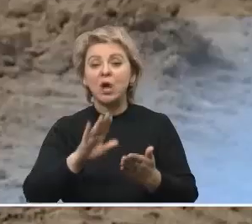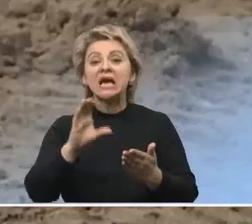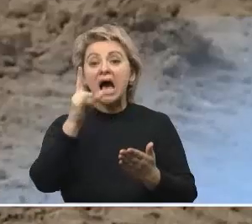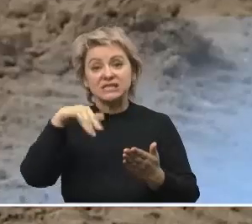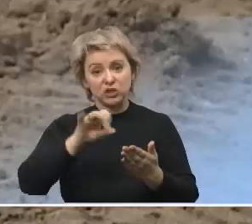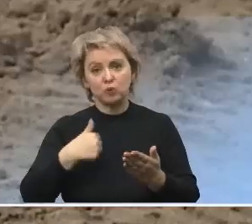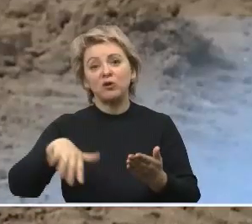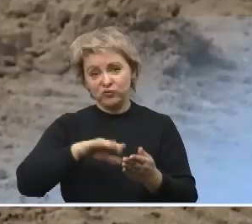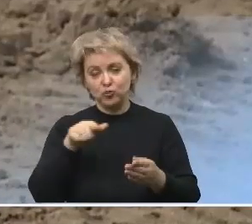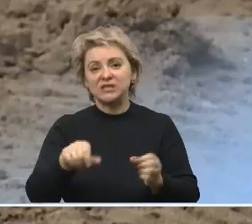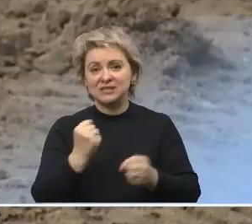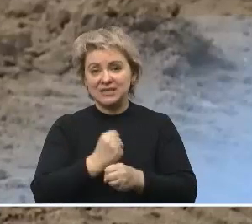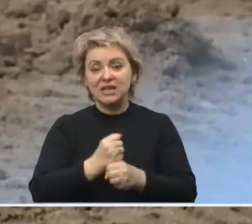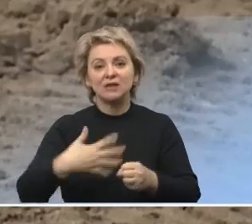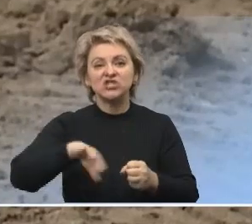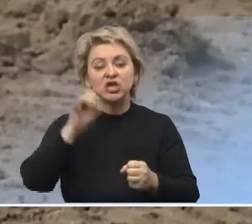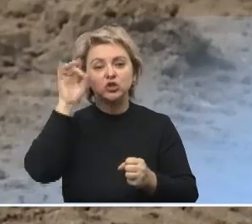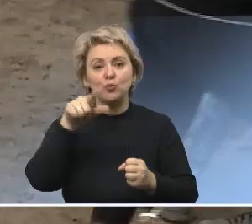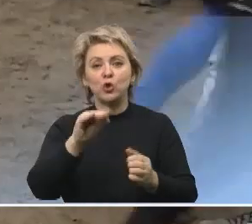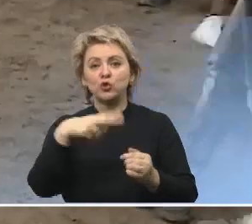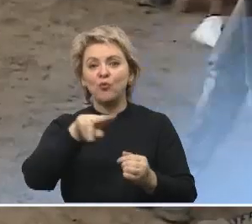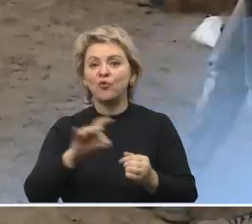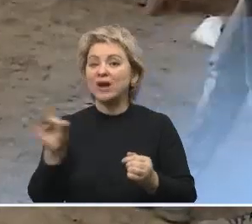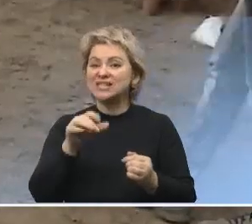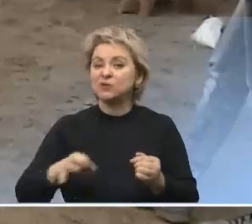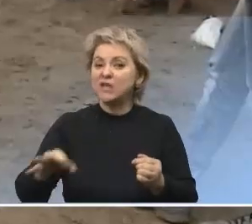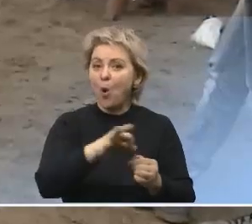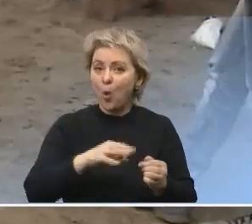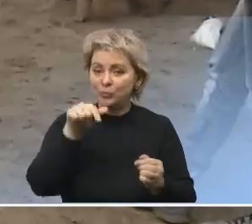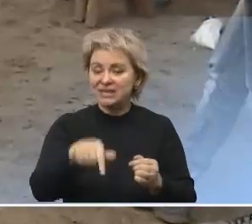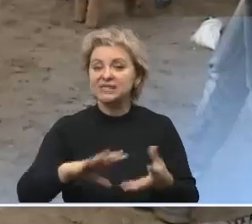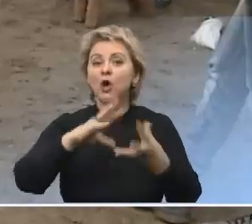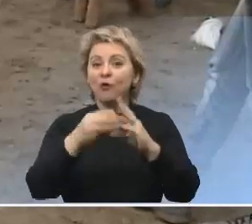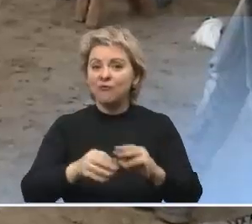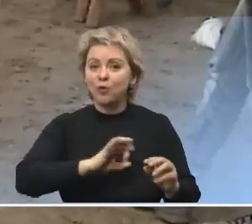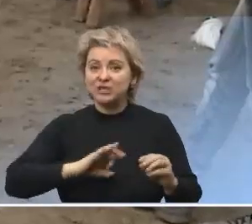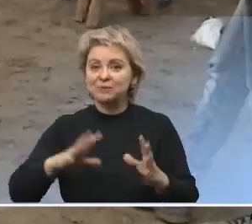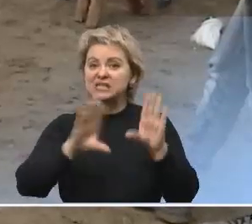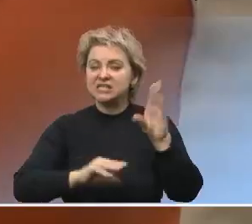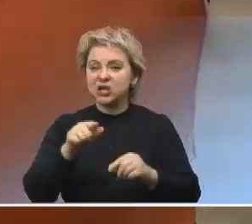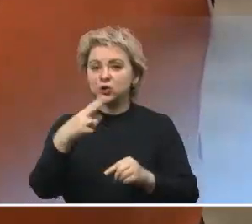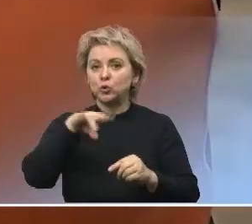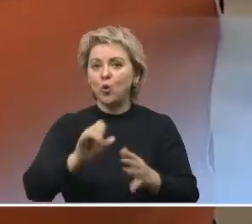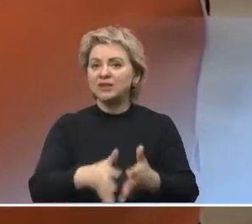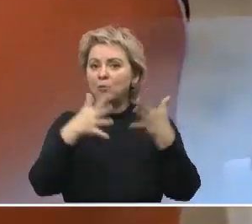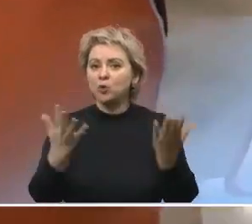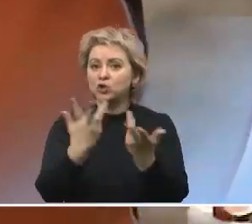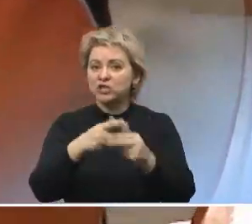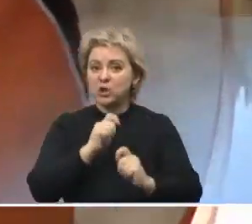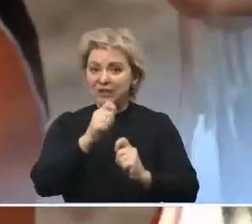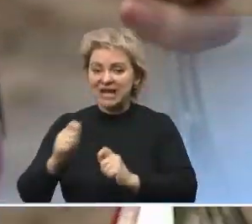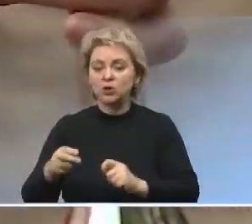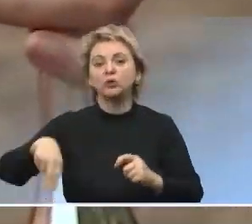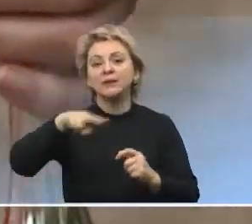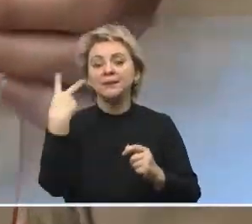все. Три из четырех абсолютных чемпионов ЮФО из Ростовской области. И в общем медальном зачете у Дона наибольшее число наград.